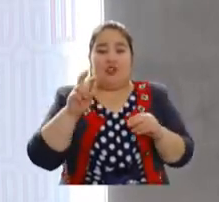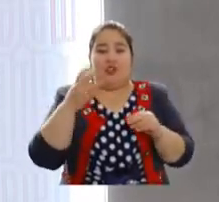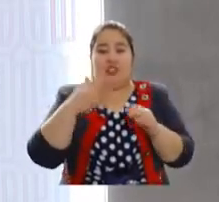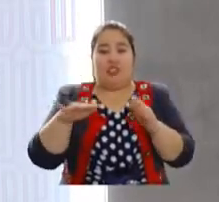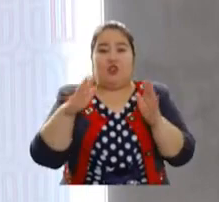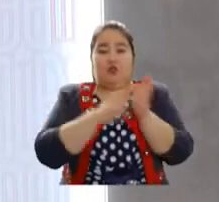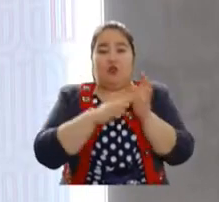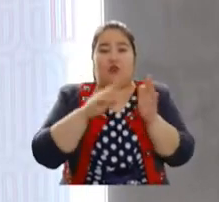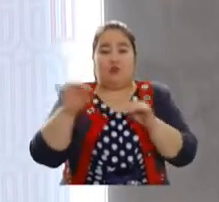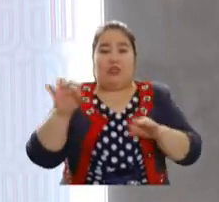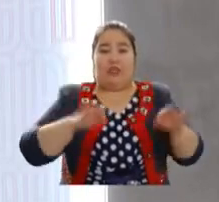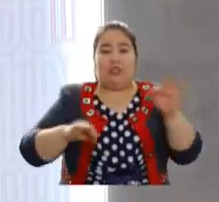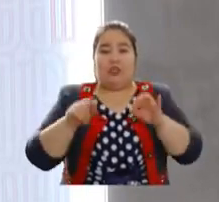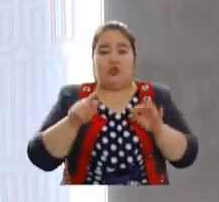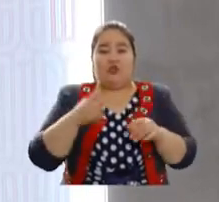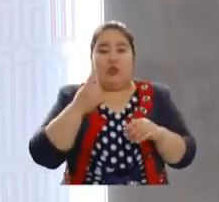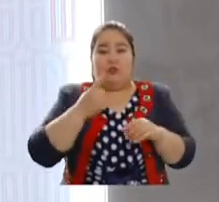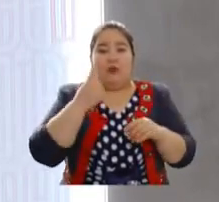1,259,000 gektar, shundan